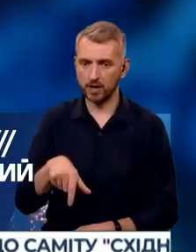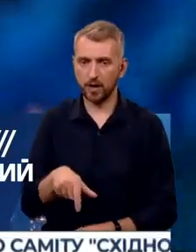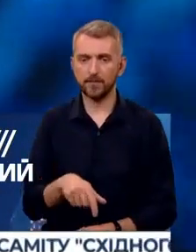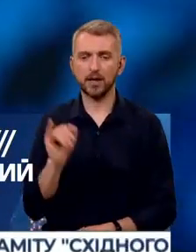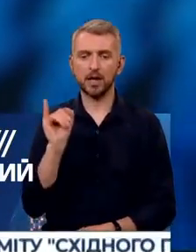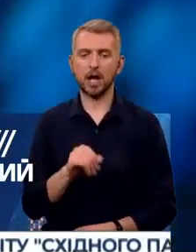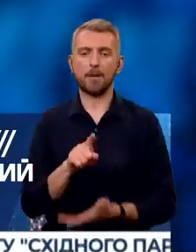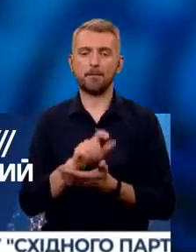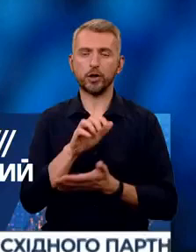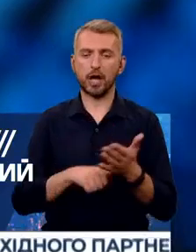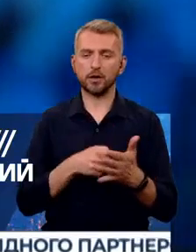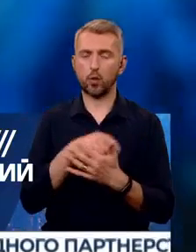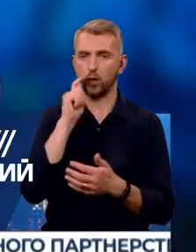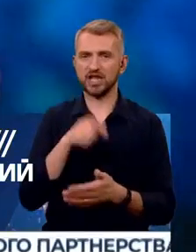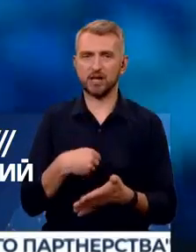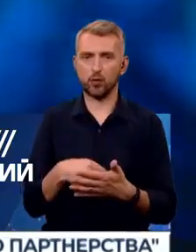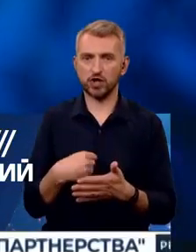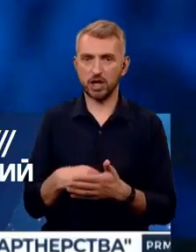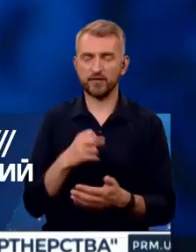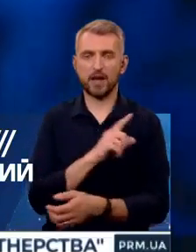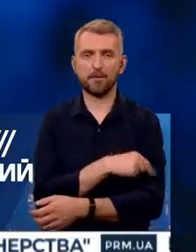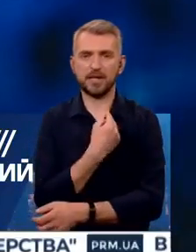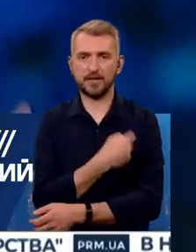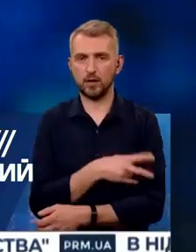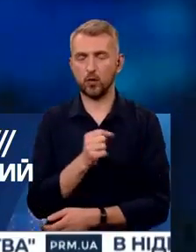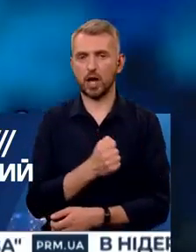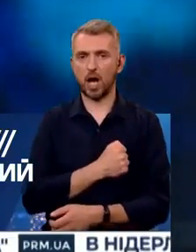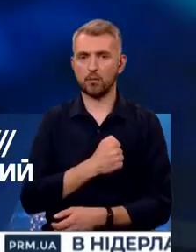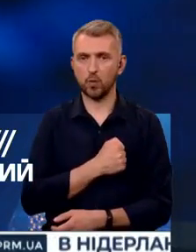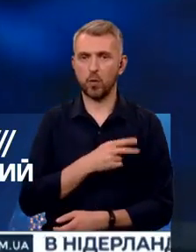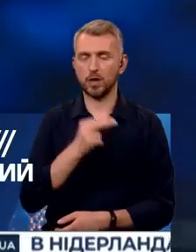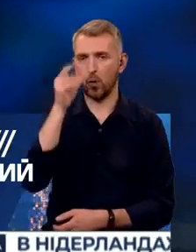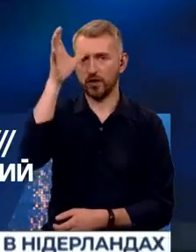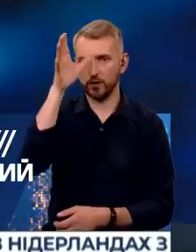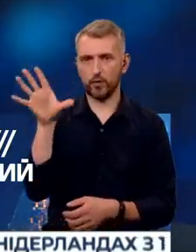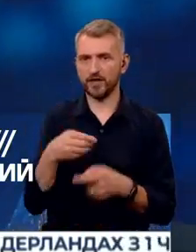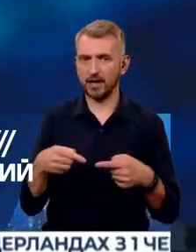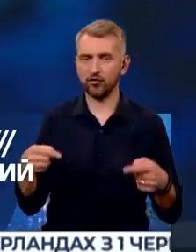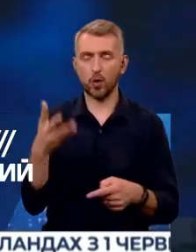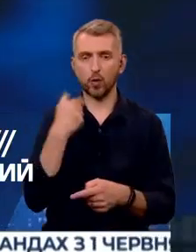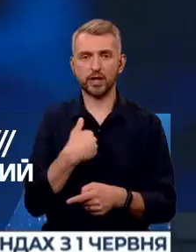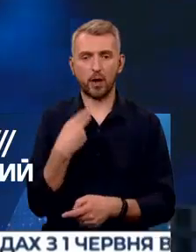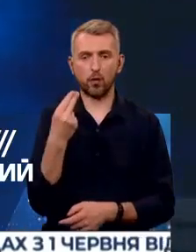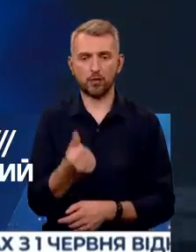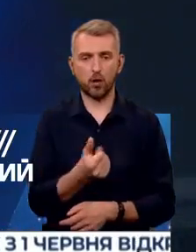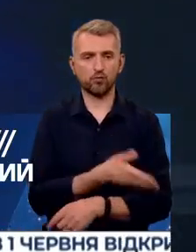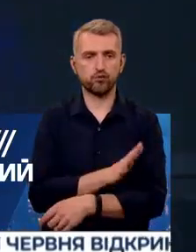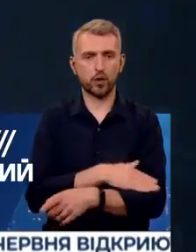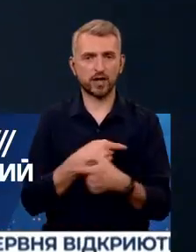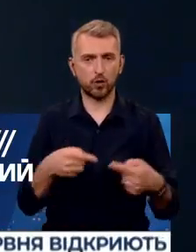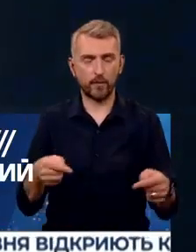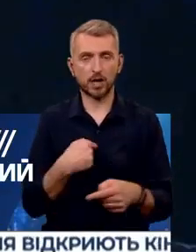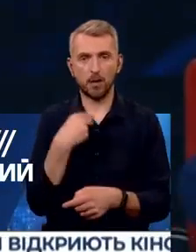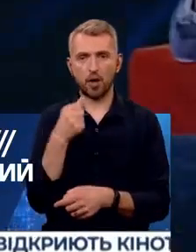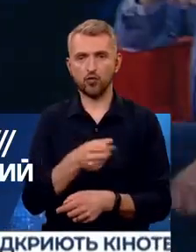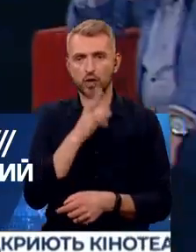і податки до українських бюджетів на медицину, на армію, на освіту, на все інше. Коли я купляю польський товар, я